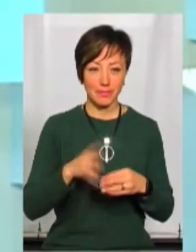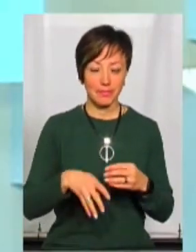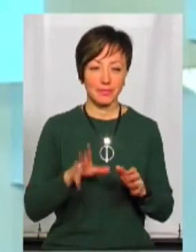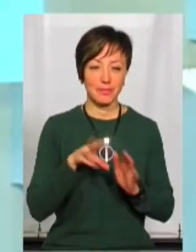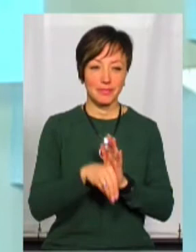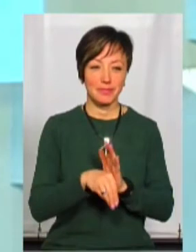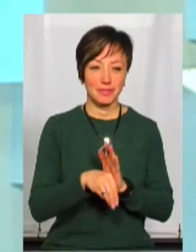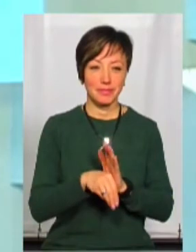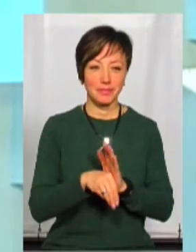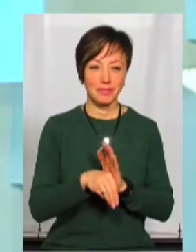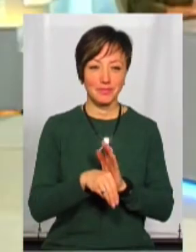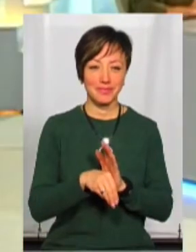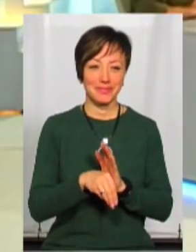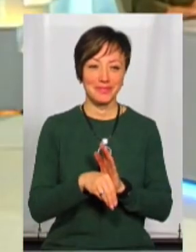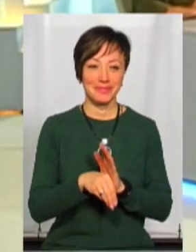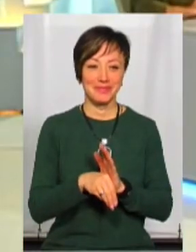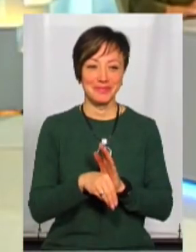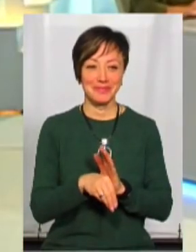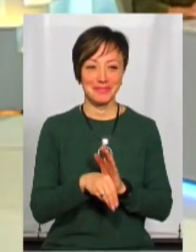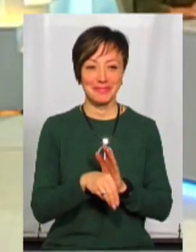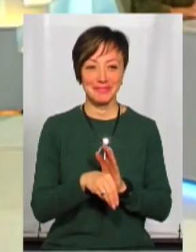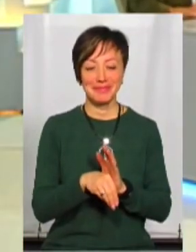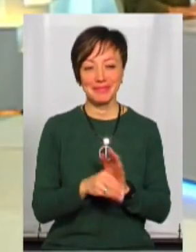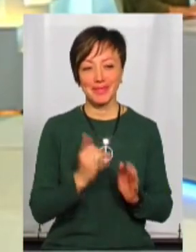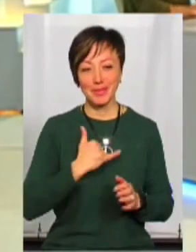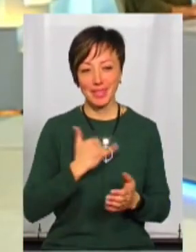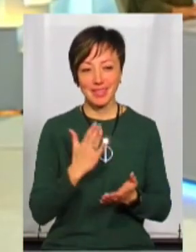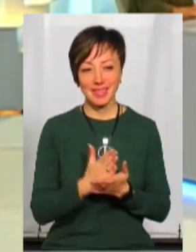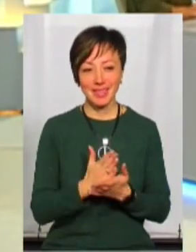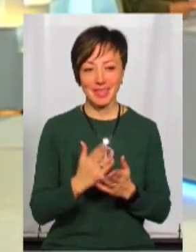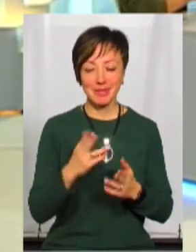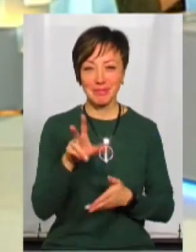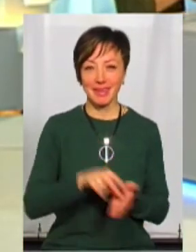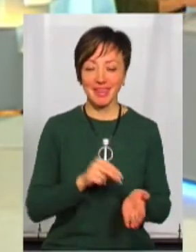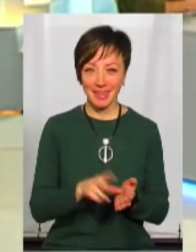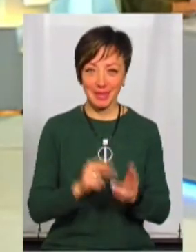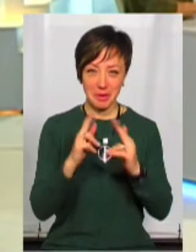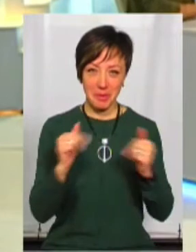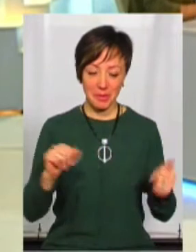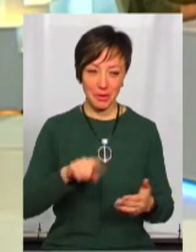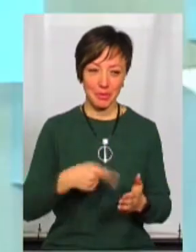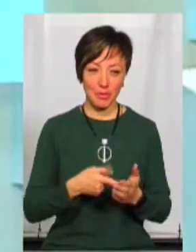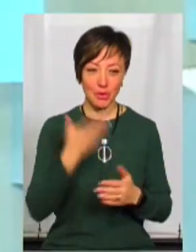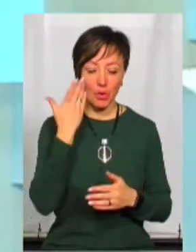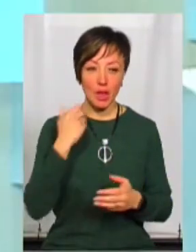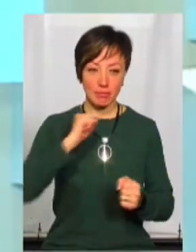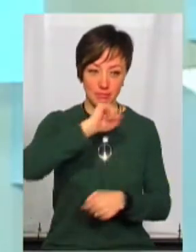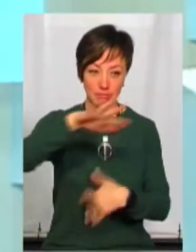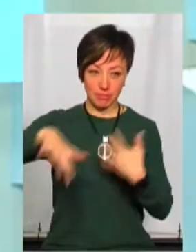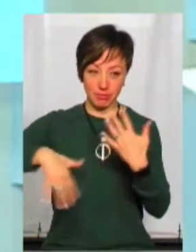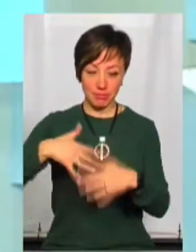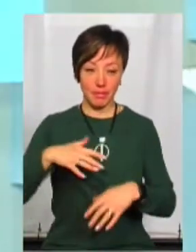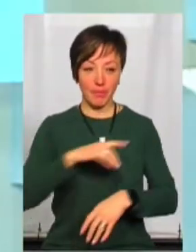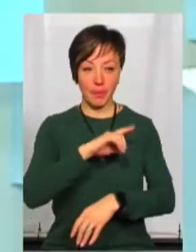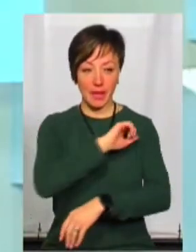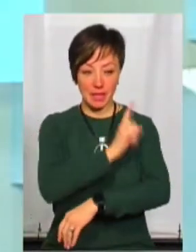числі. Крім цього, в нас є приклад по Дніпру, коли після буревію впало дерево